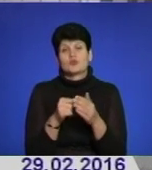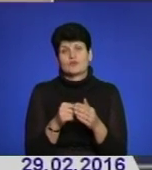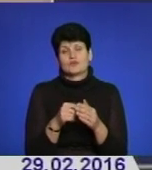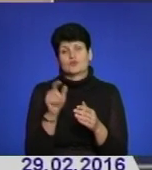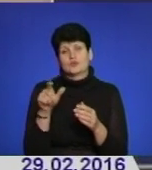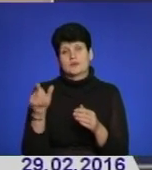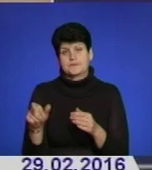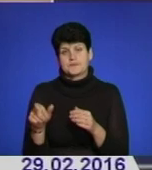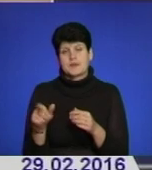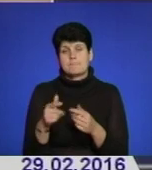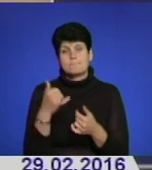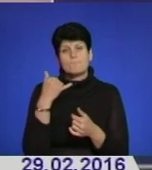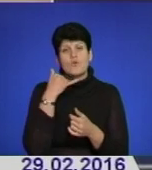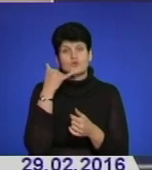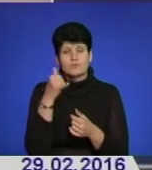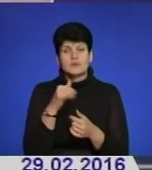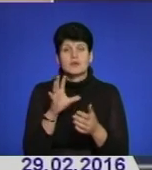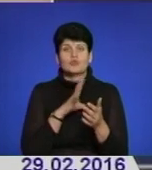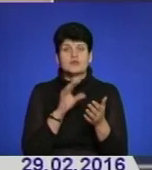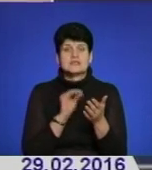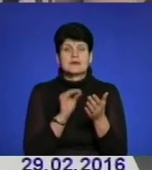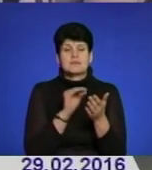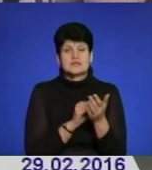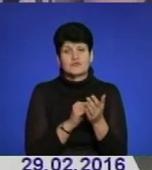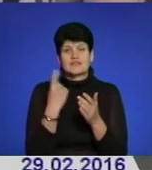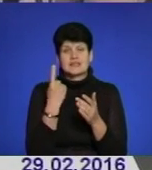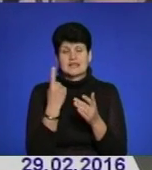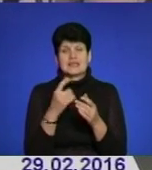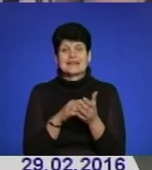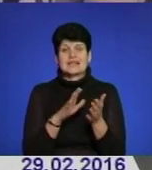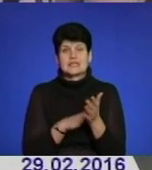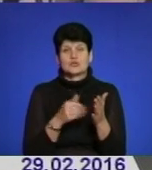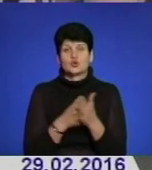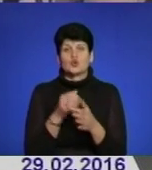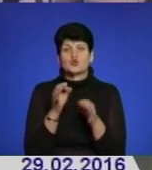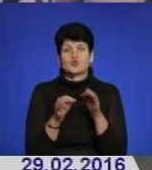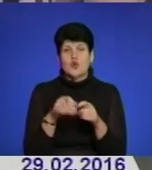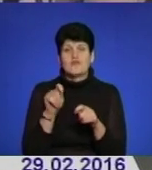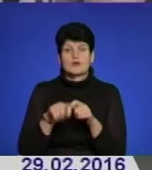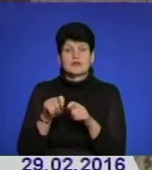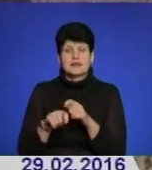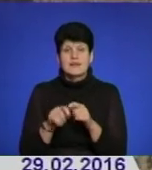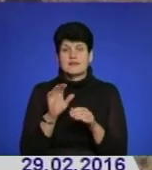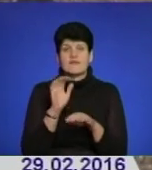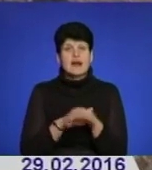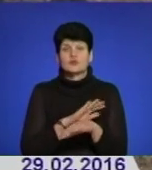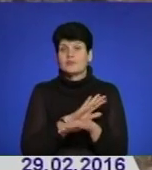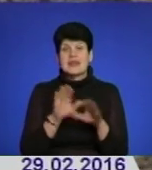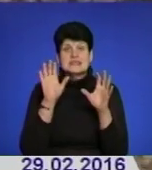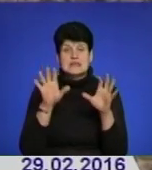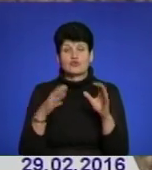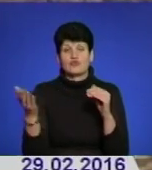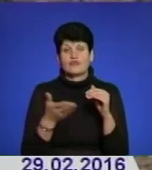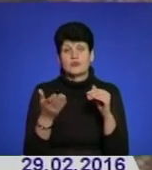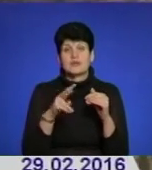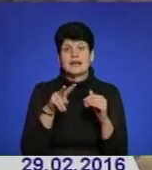дуба. Повідомлення про злочин було внесено до єдиного реєстру досудових розслідувань за фактом незаконної порубки лісу. Стаття